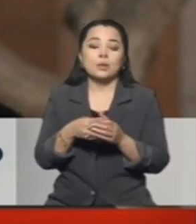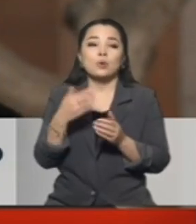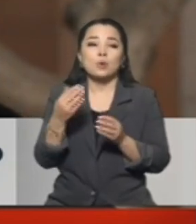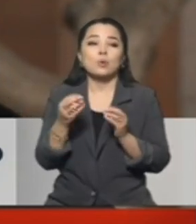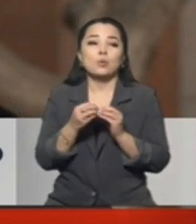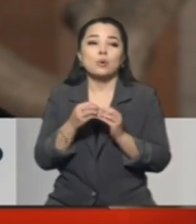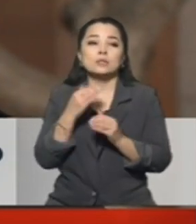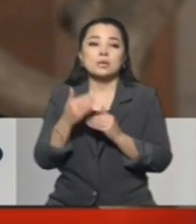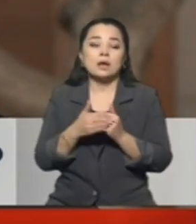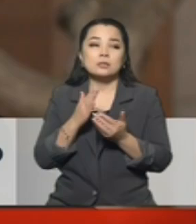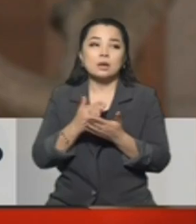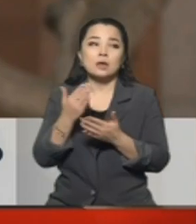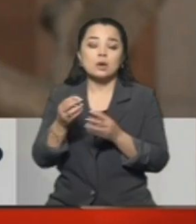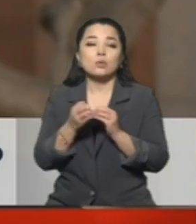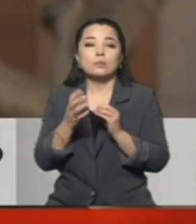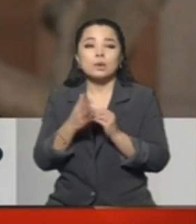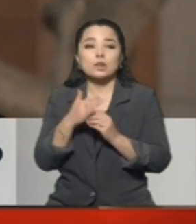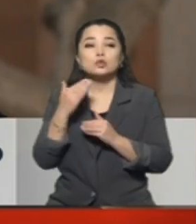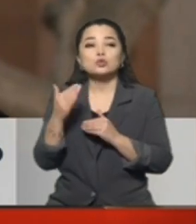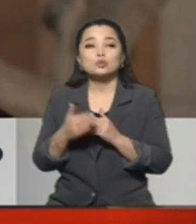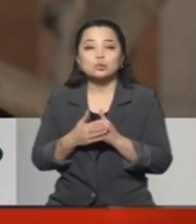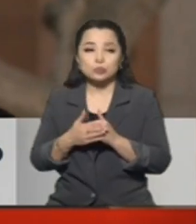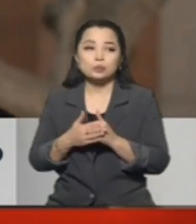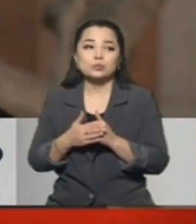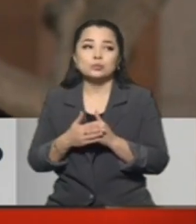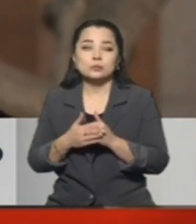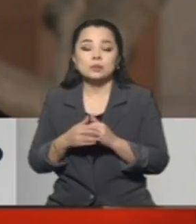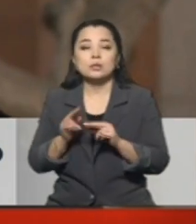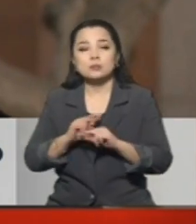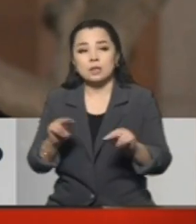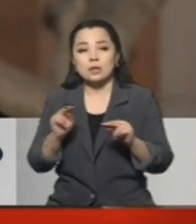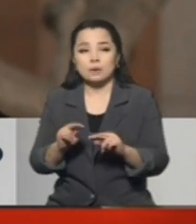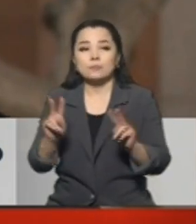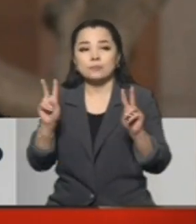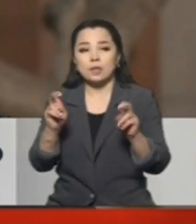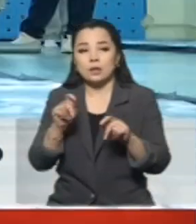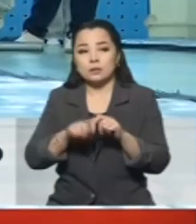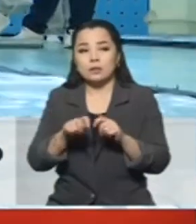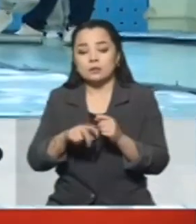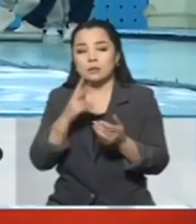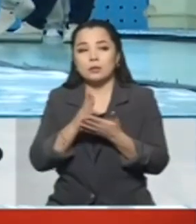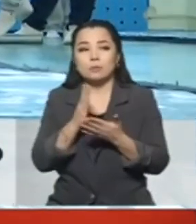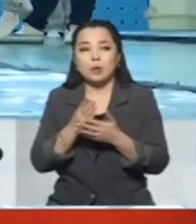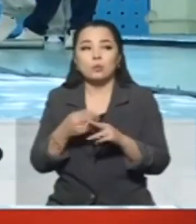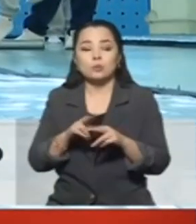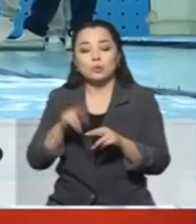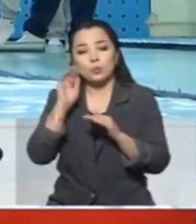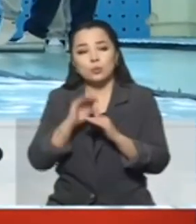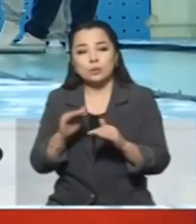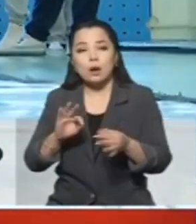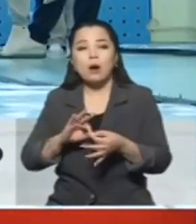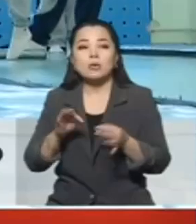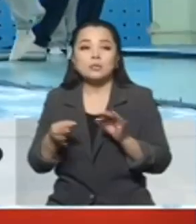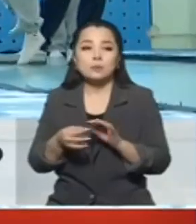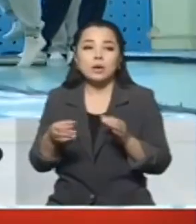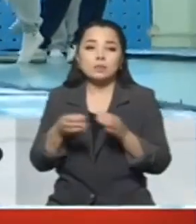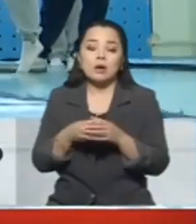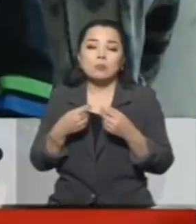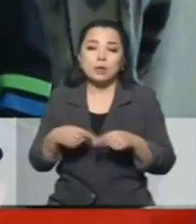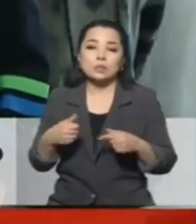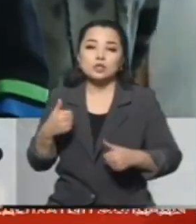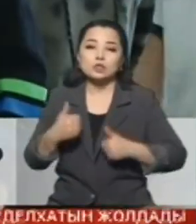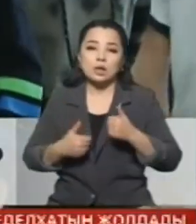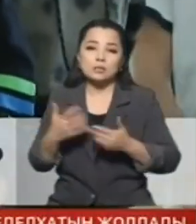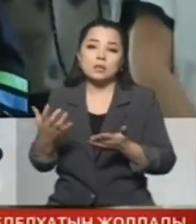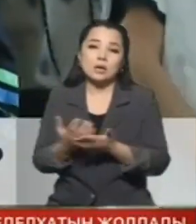10-нан астам 15-ке жуық пәндік бағыттарды қарастырып отыр. Енді оқушылардың олимпиадаларда, басқа жарыстарда